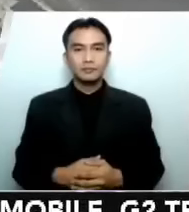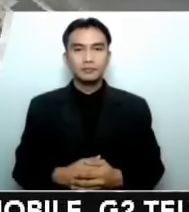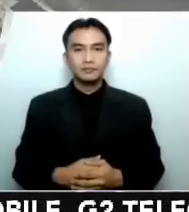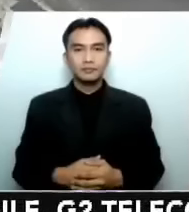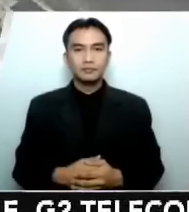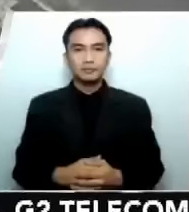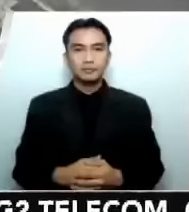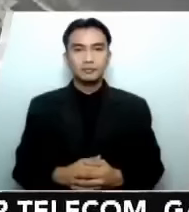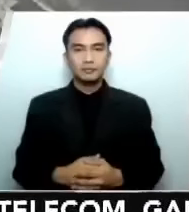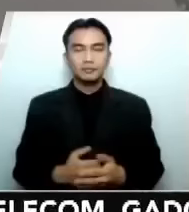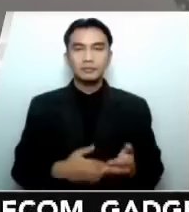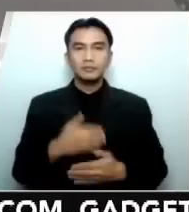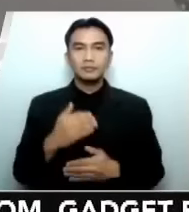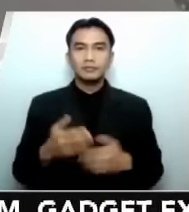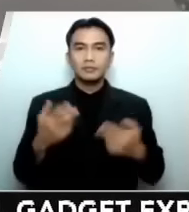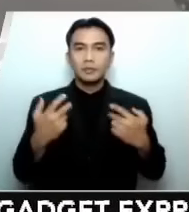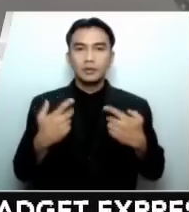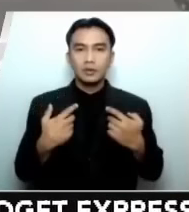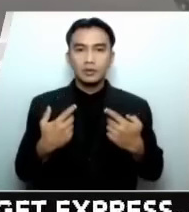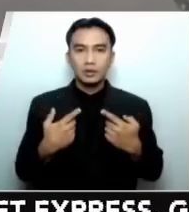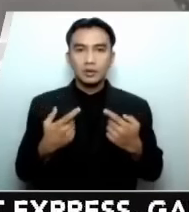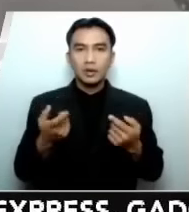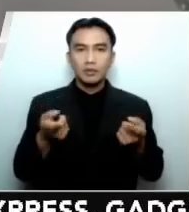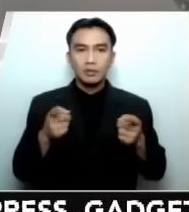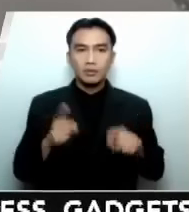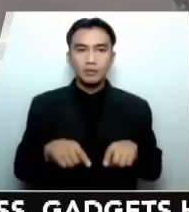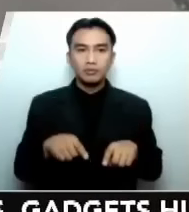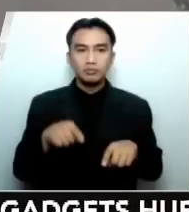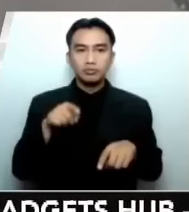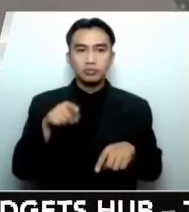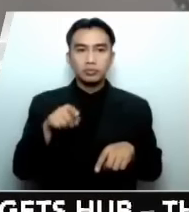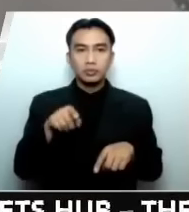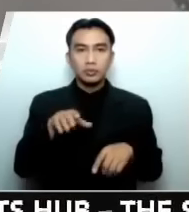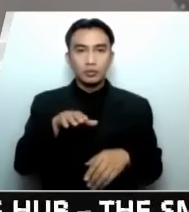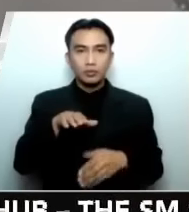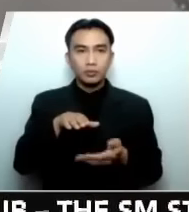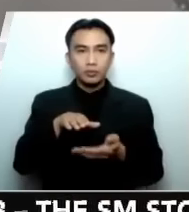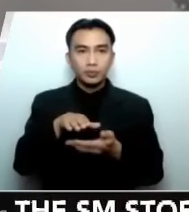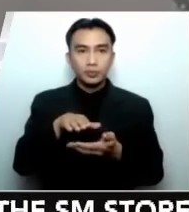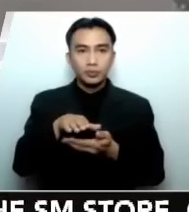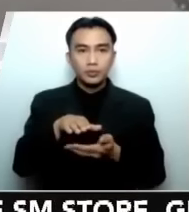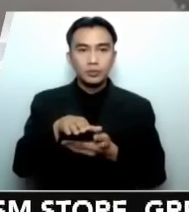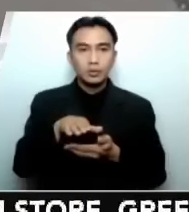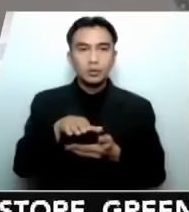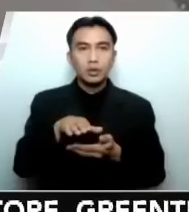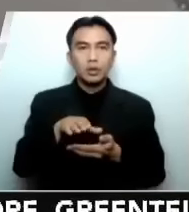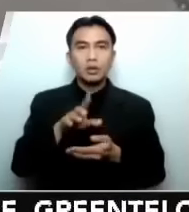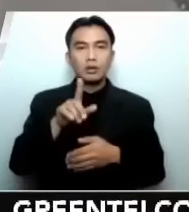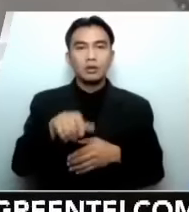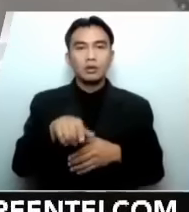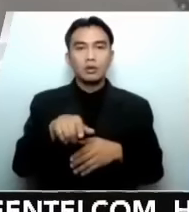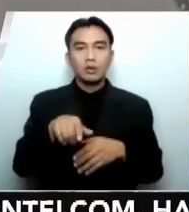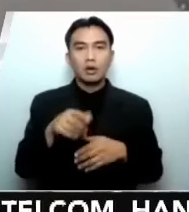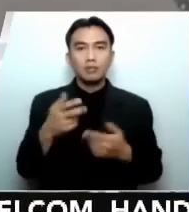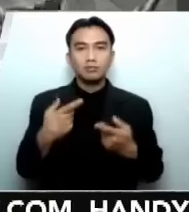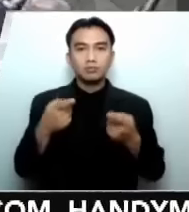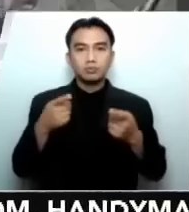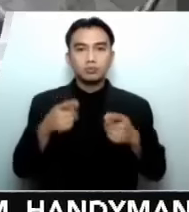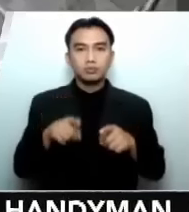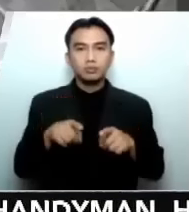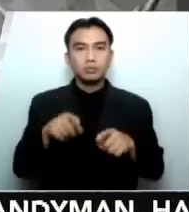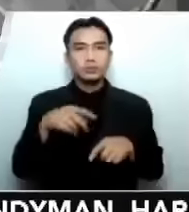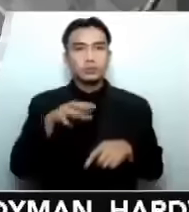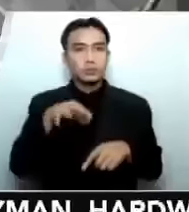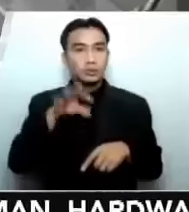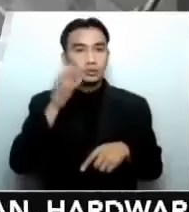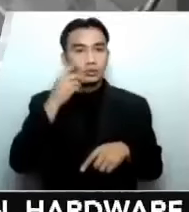Marahan ang andar ng pickup na yan sa Katipunan Avenue nang unahin o unahan siya ng mabilis na 10-wheeler truck. Maya-maya sumampa